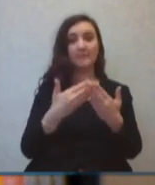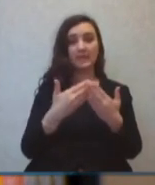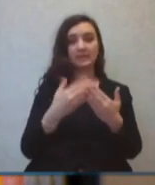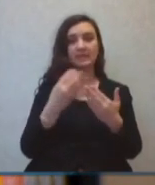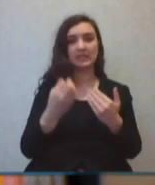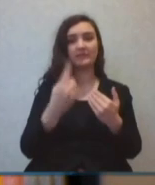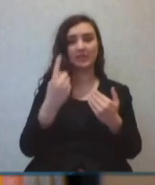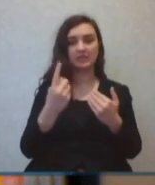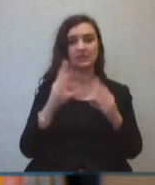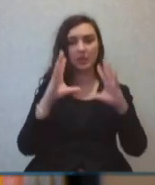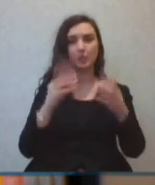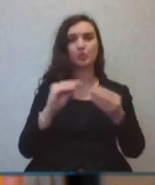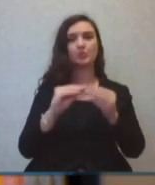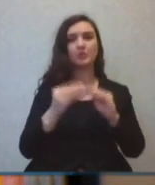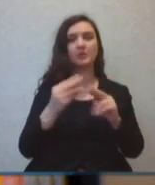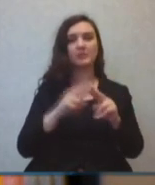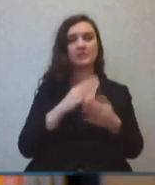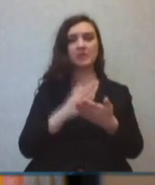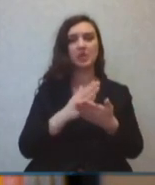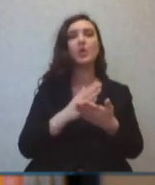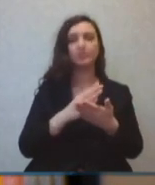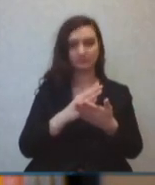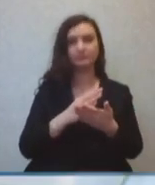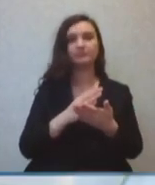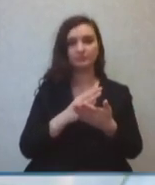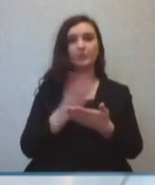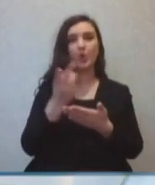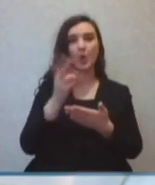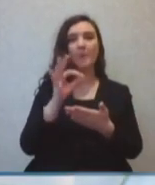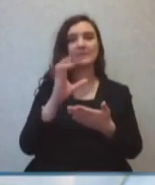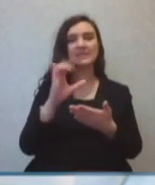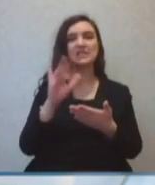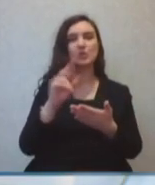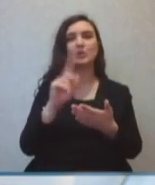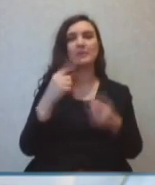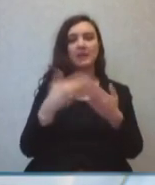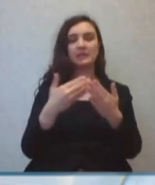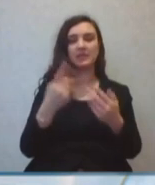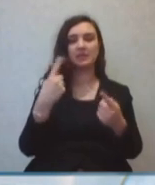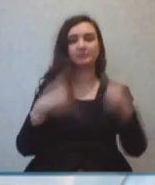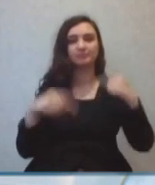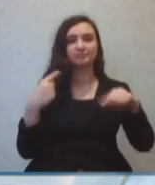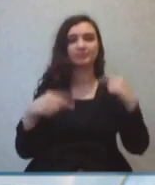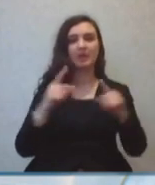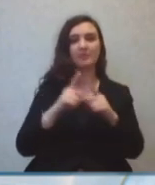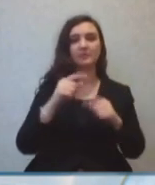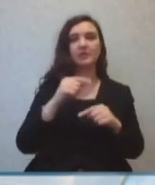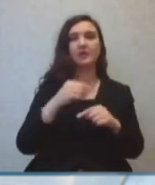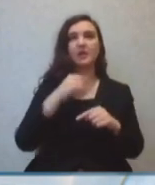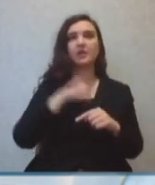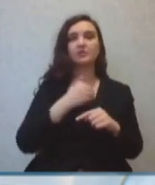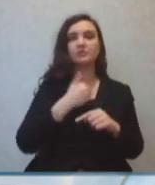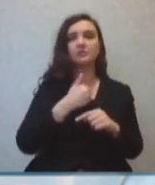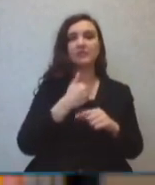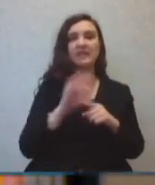კიდევ ერთი სერიოზული პრობლემა ესა ობსესიურ კომპულსიური ასოება. ანუ სხვაგვარად რომ ვთქვათ, ესა აკვიატებულ